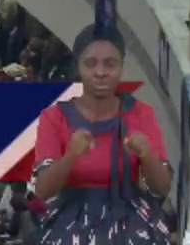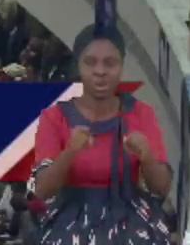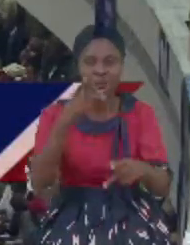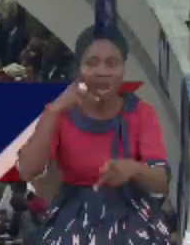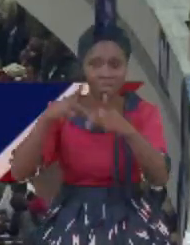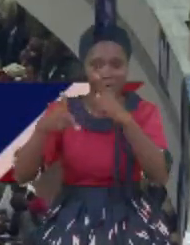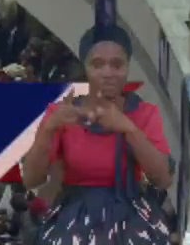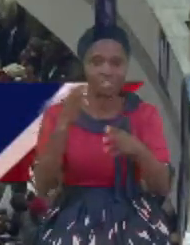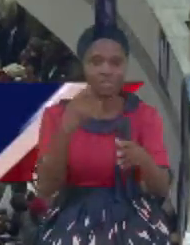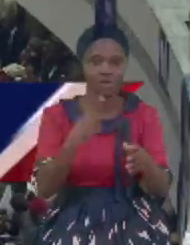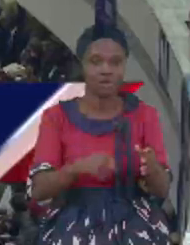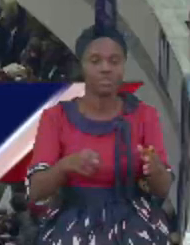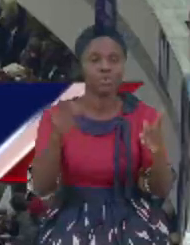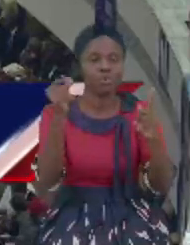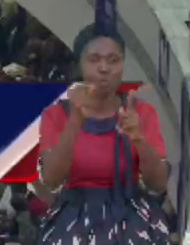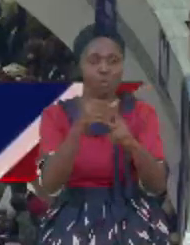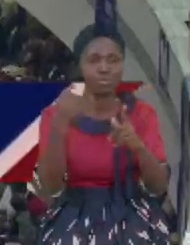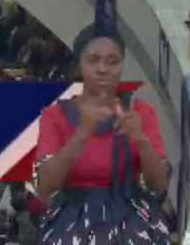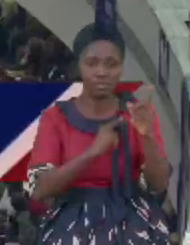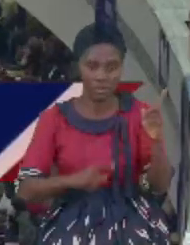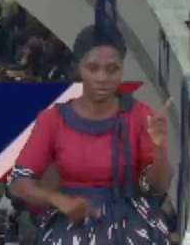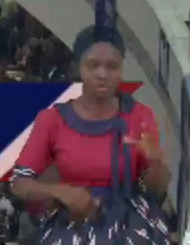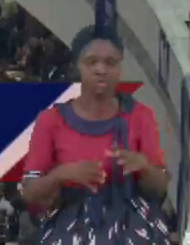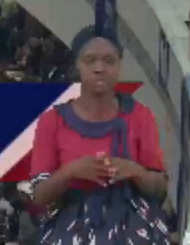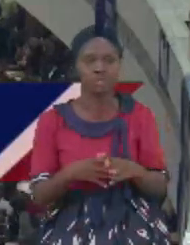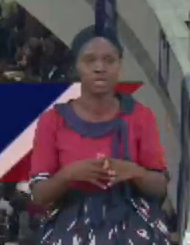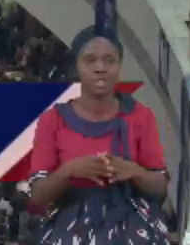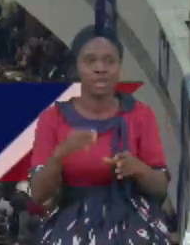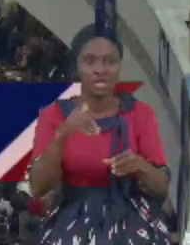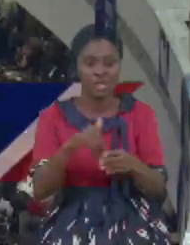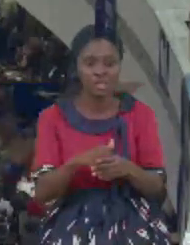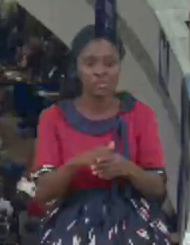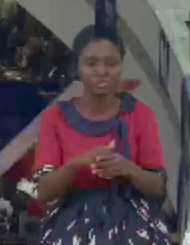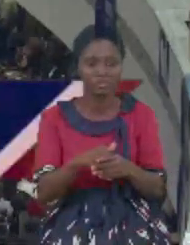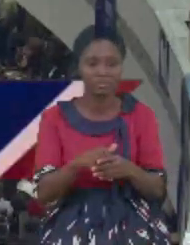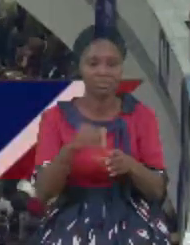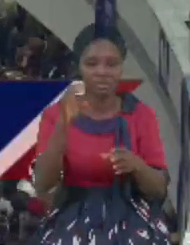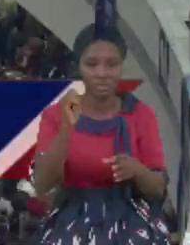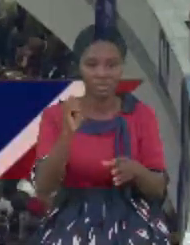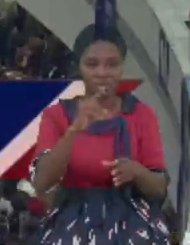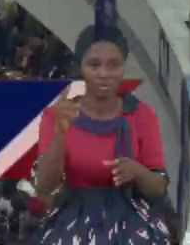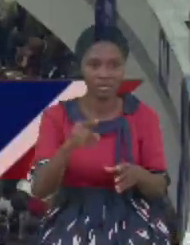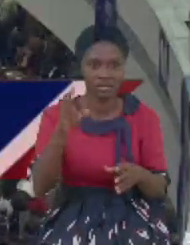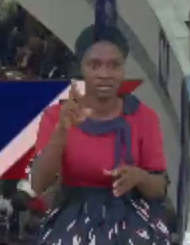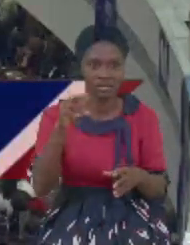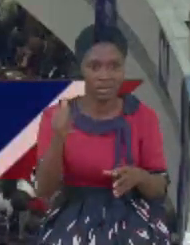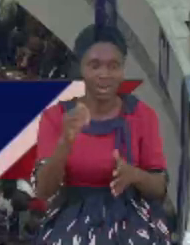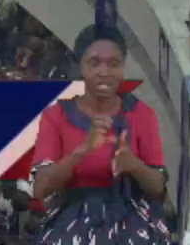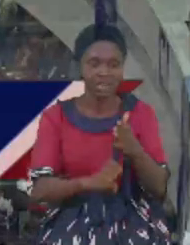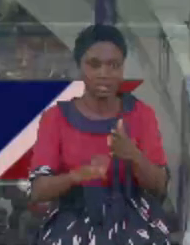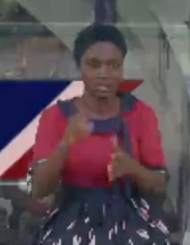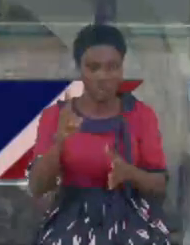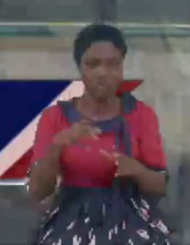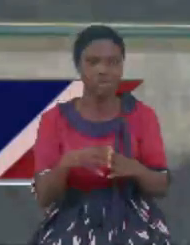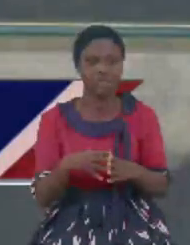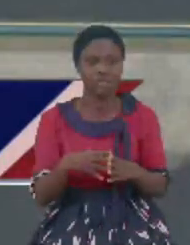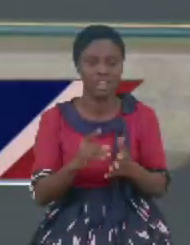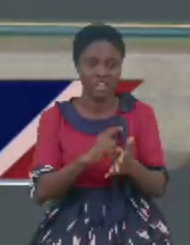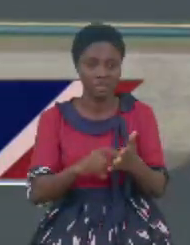inchangeable de la parole de l'Éternel. Nous retournons à Esdras chapitre 1.